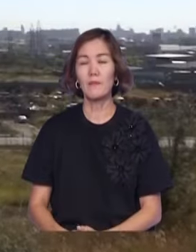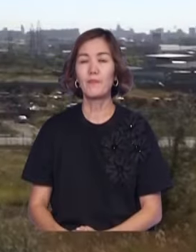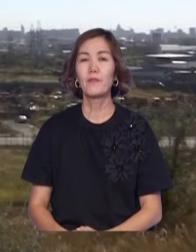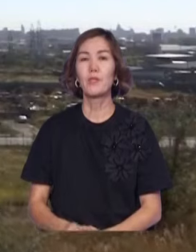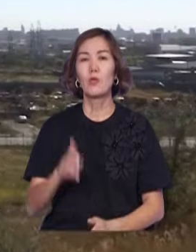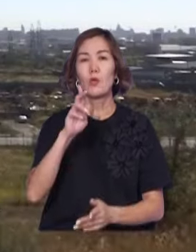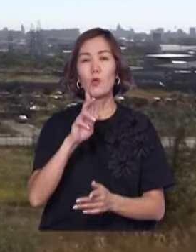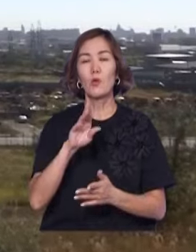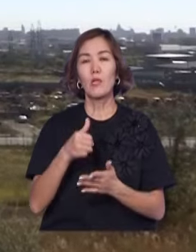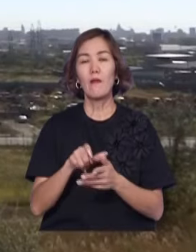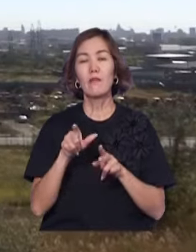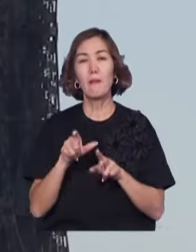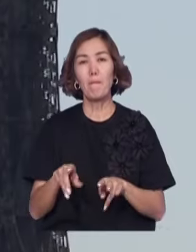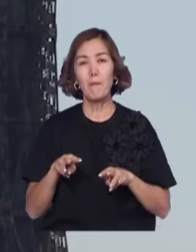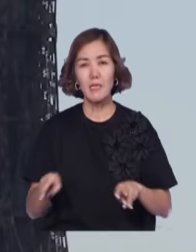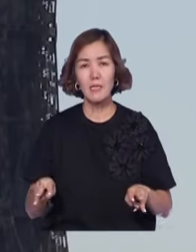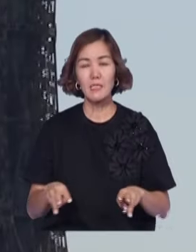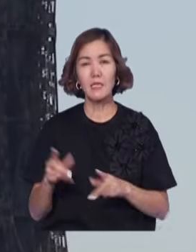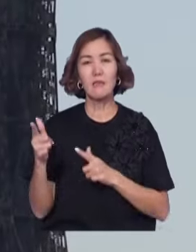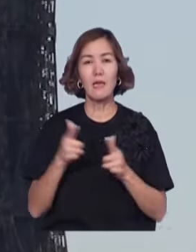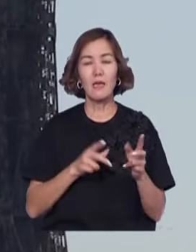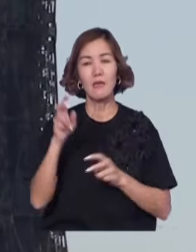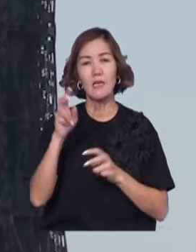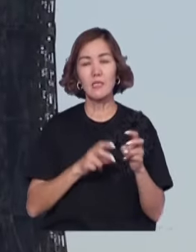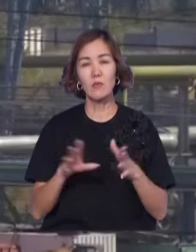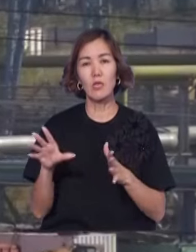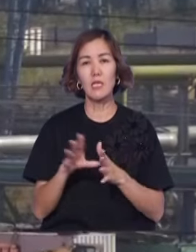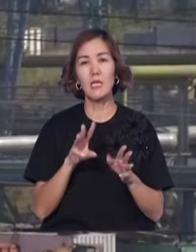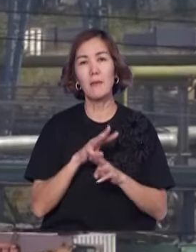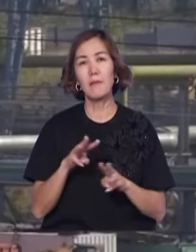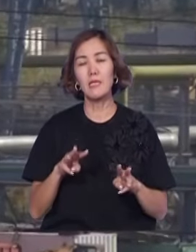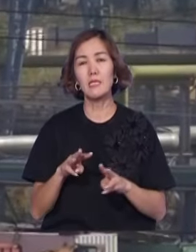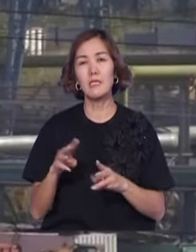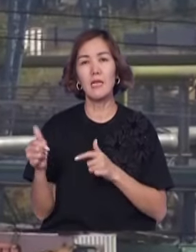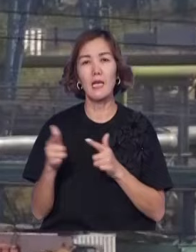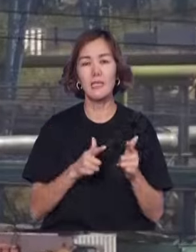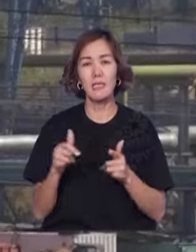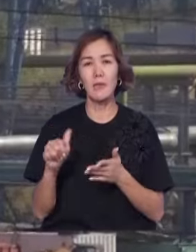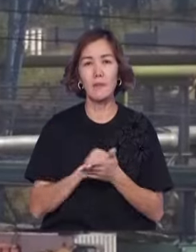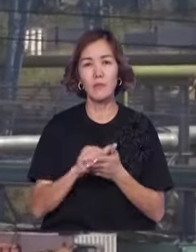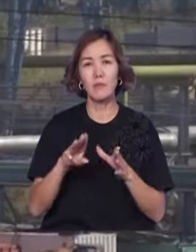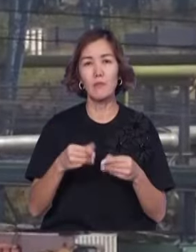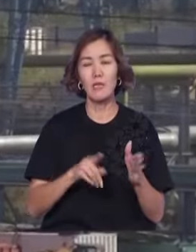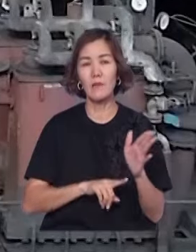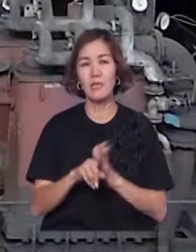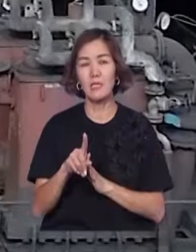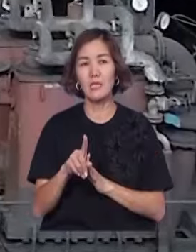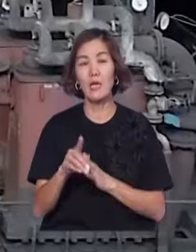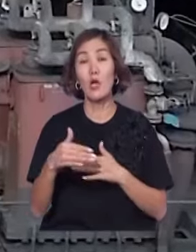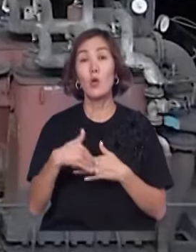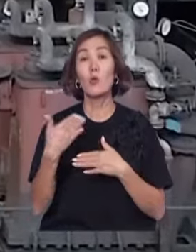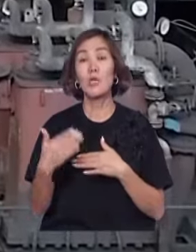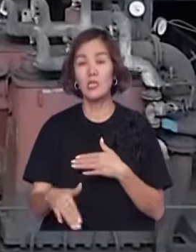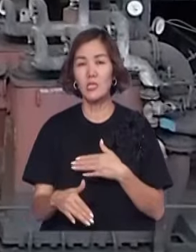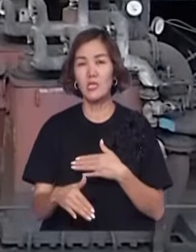үкімет басшысы жылыту кезеңіне дайын кәсіпорындарға энергетика министрлігі әзірлік паспортын бере бастады. Уақытында алмаған өңір